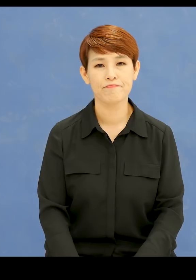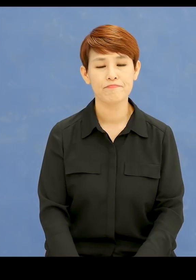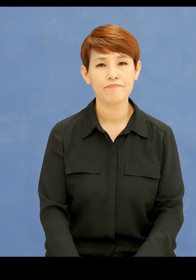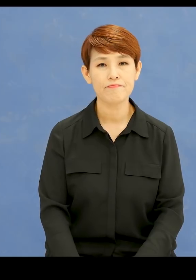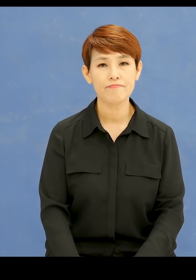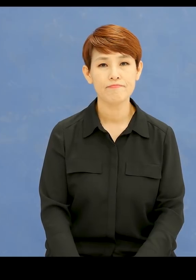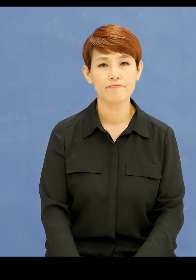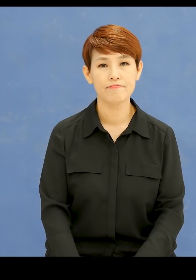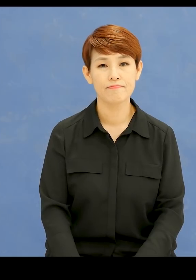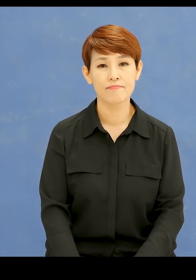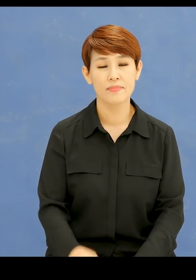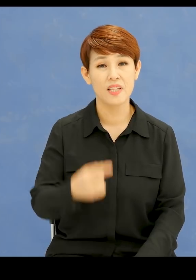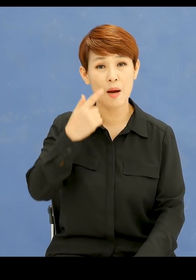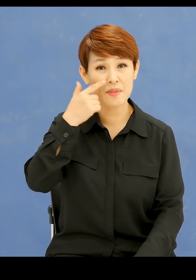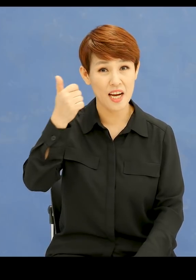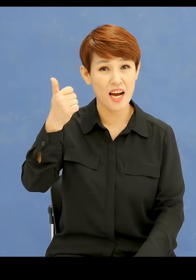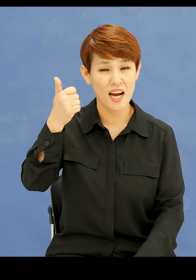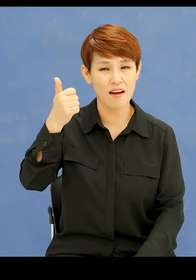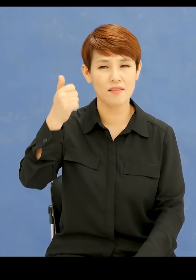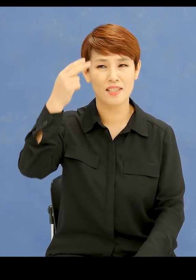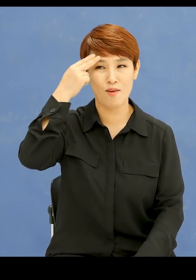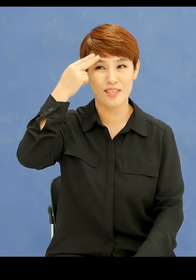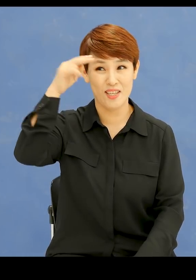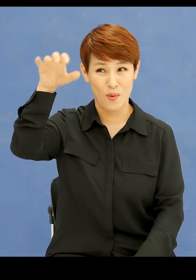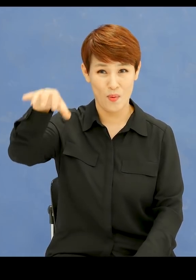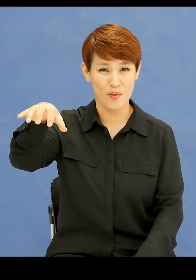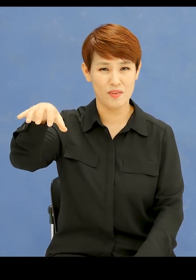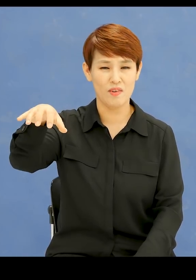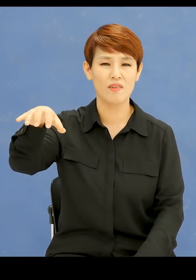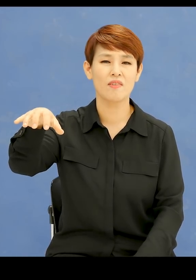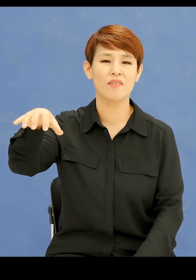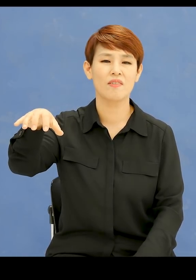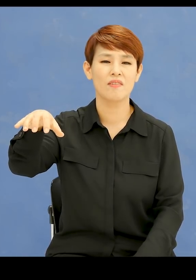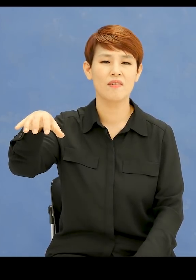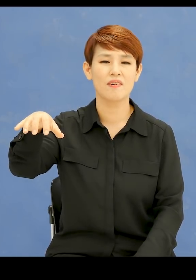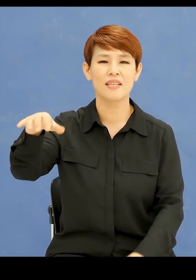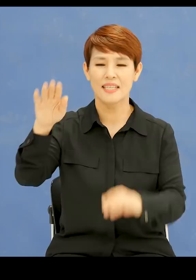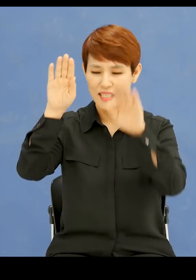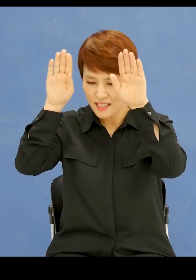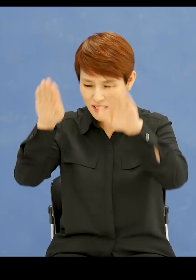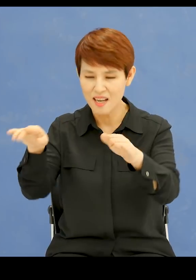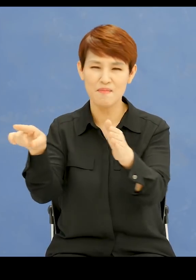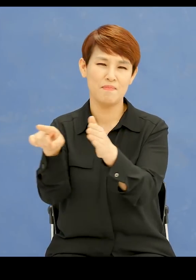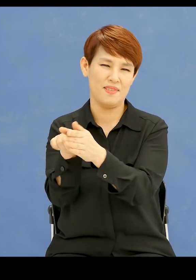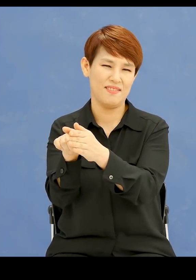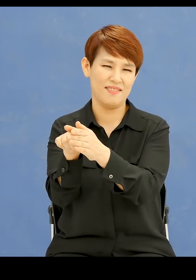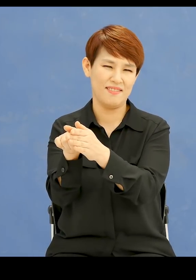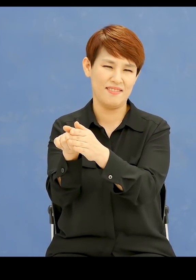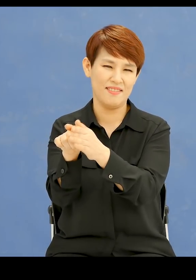그때 아버지가 사우디 가셔서 이슬람교를 아마 이제 믿게 되신 것 같아요.